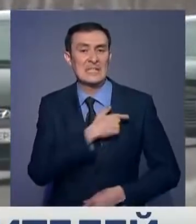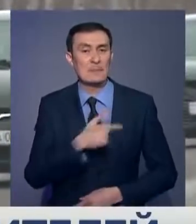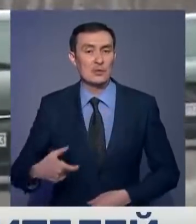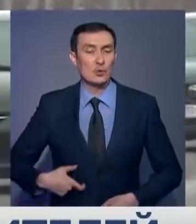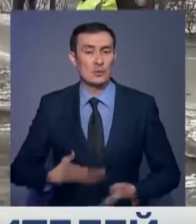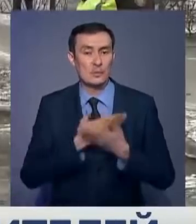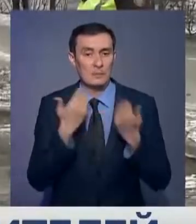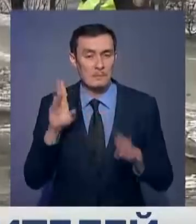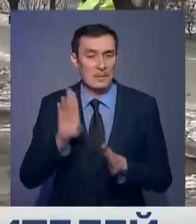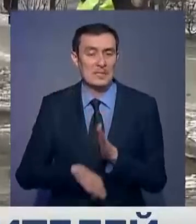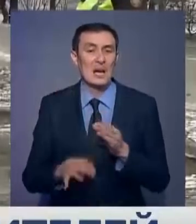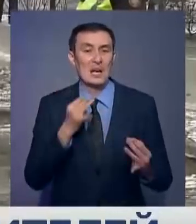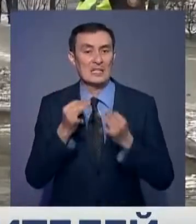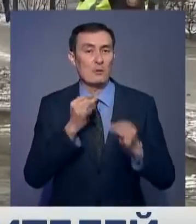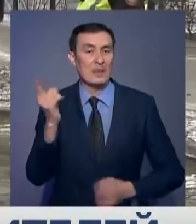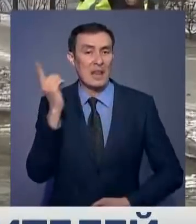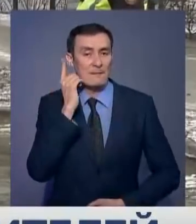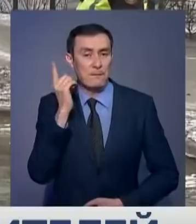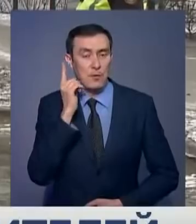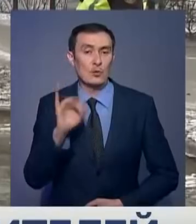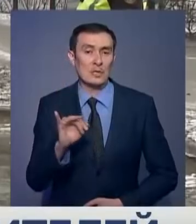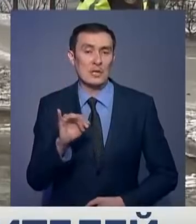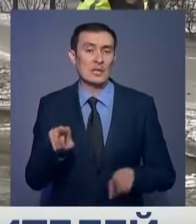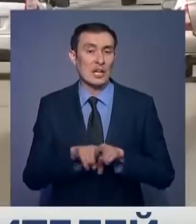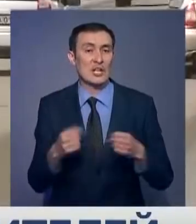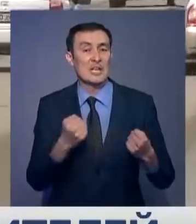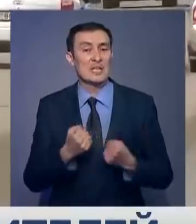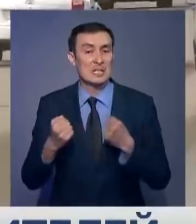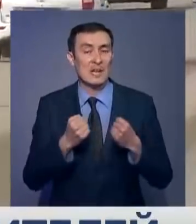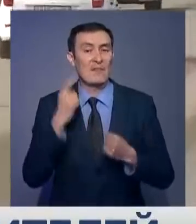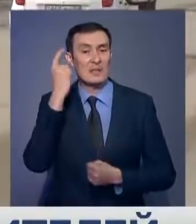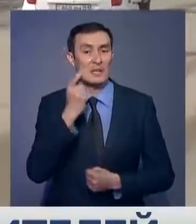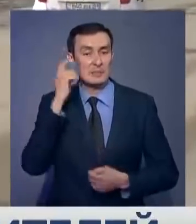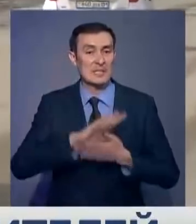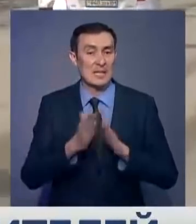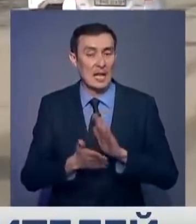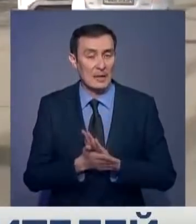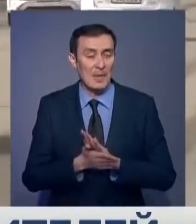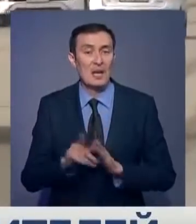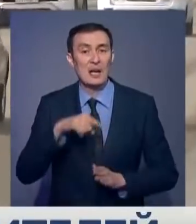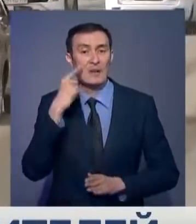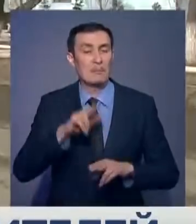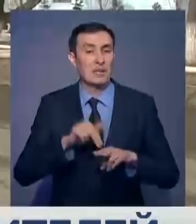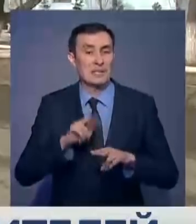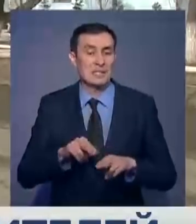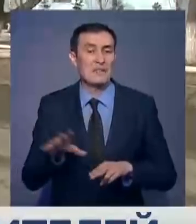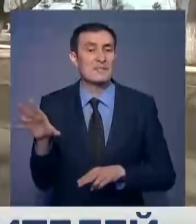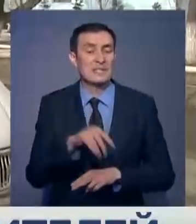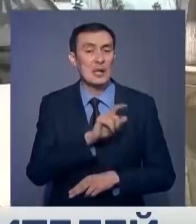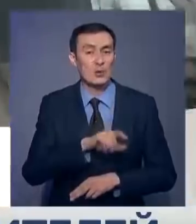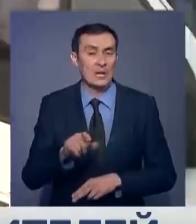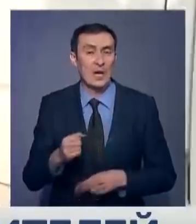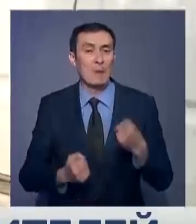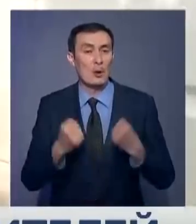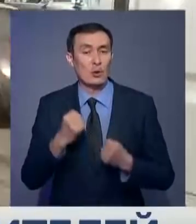непристегнутым ремнем, разговоры по телефону и также езда в нетрезвом состоянии. Полицейские отмечают, все